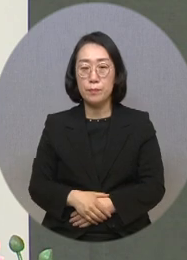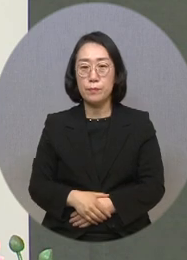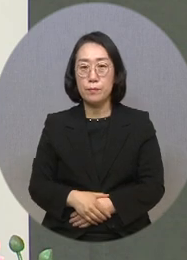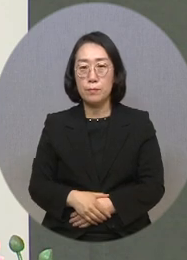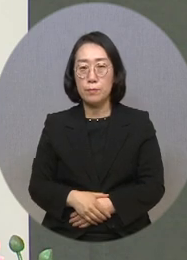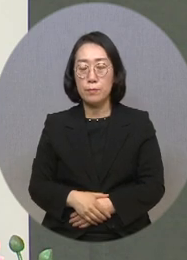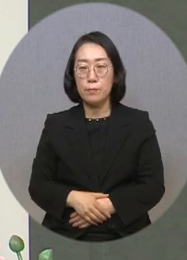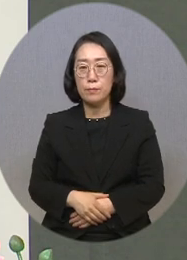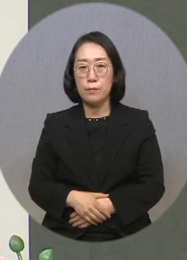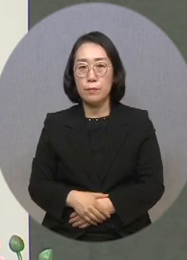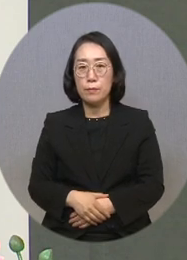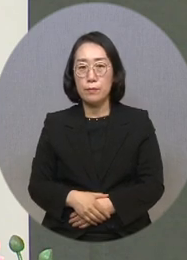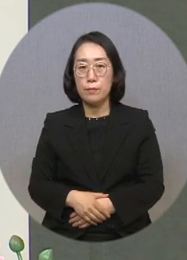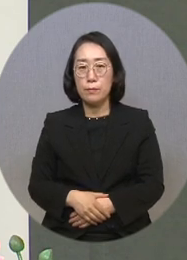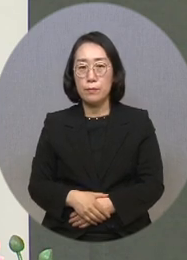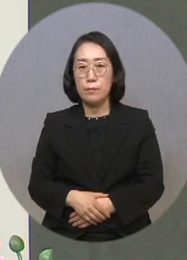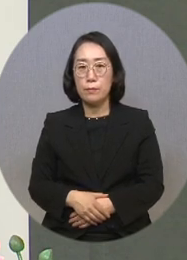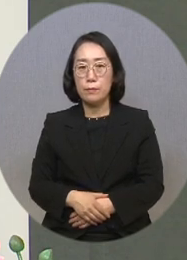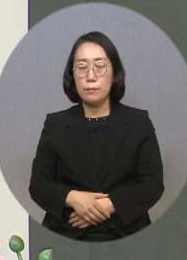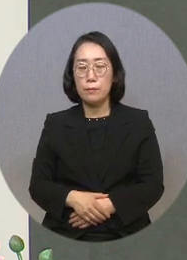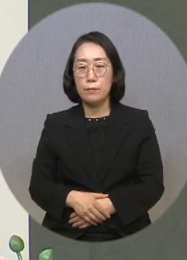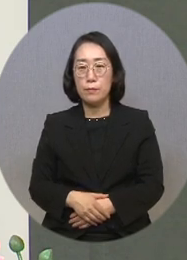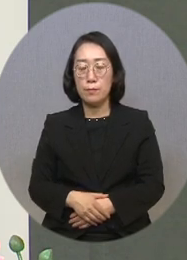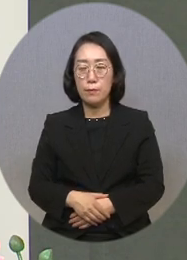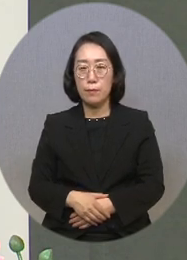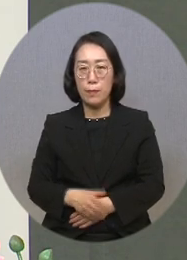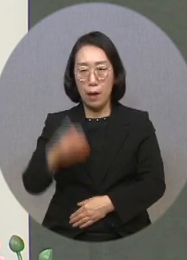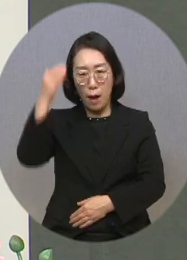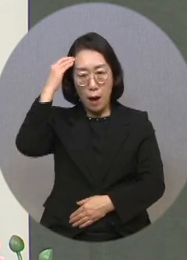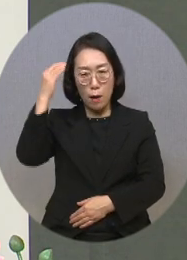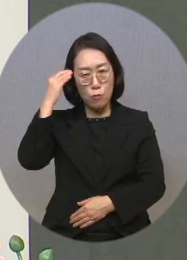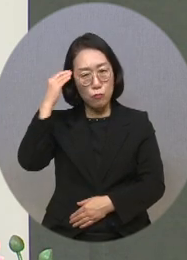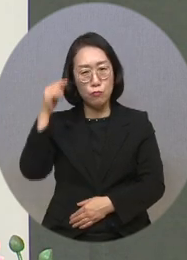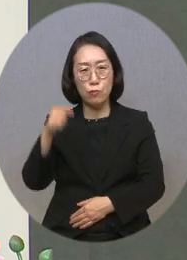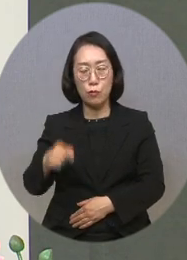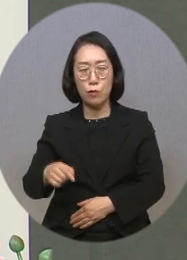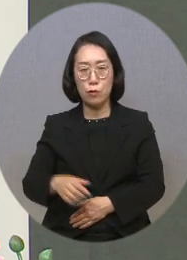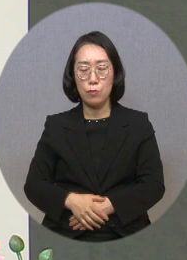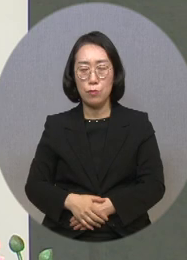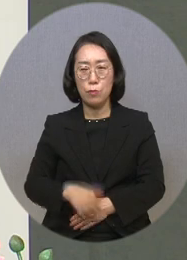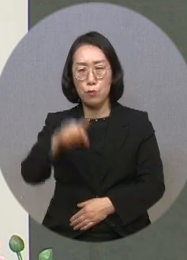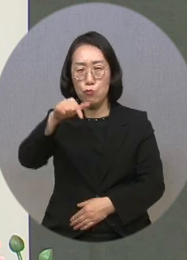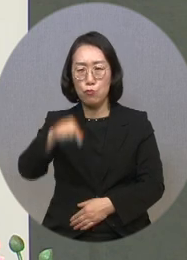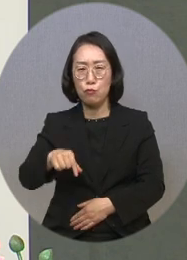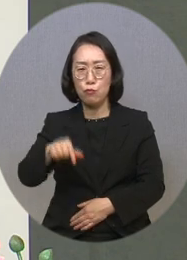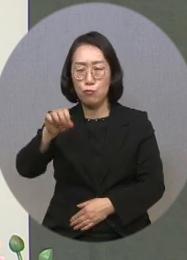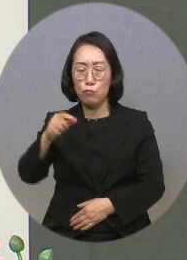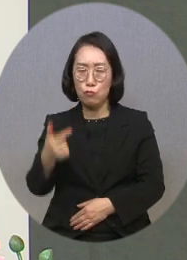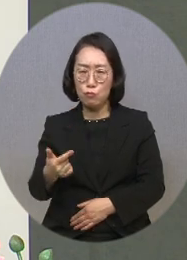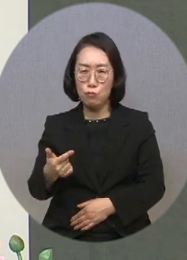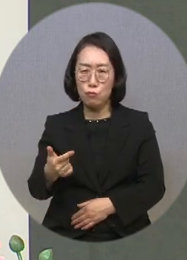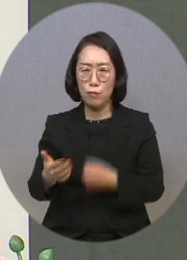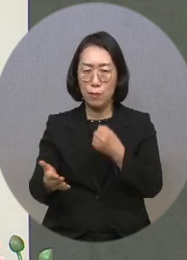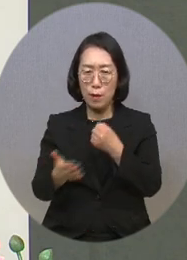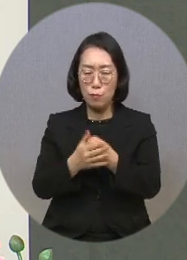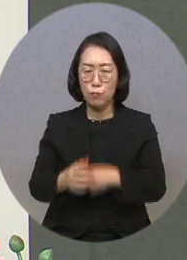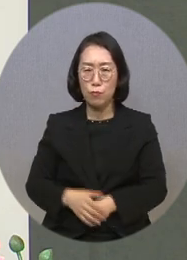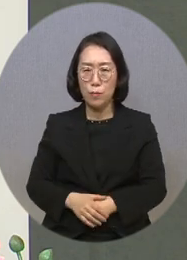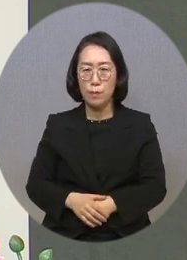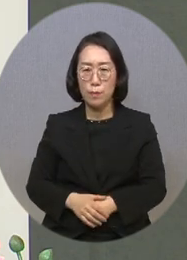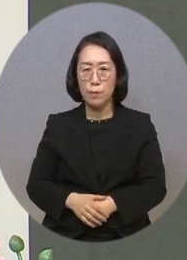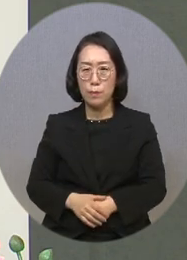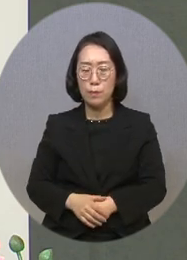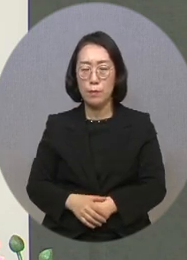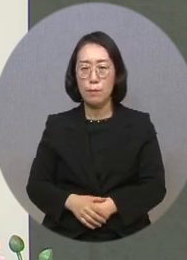그 우리나라는 좀 그게 구군으로 봐야 할까요? 지형학적으로 봐야